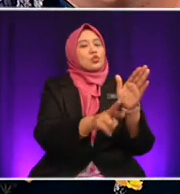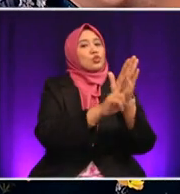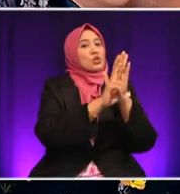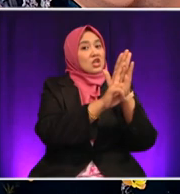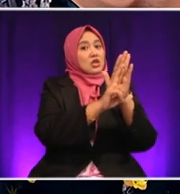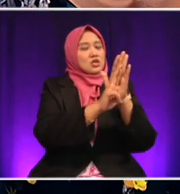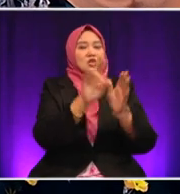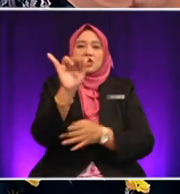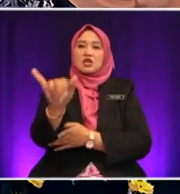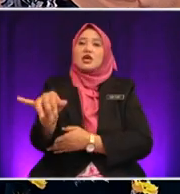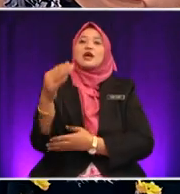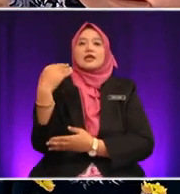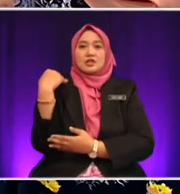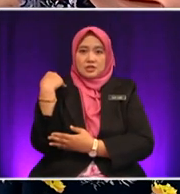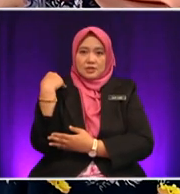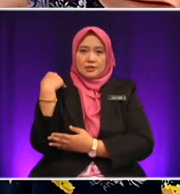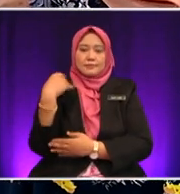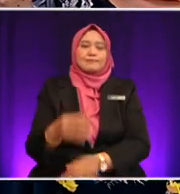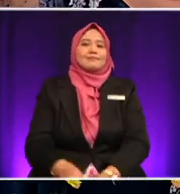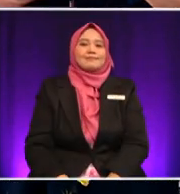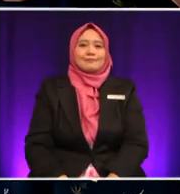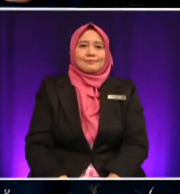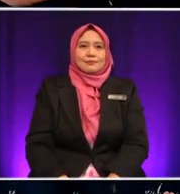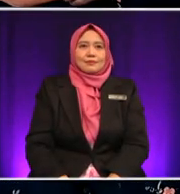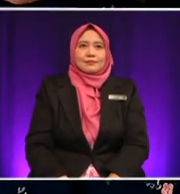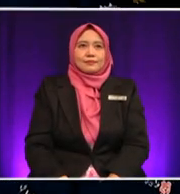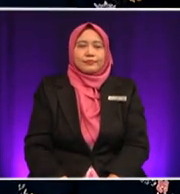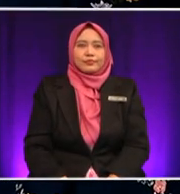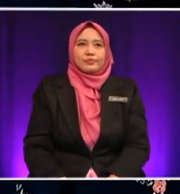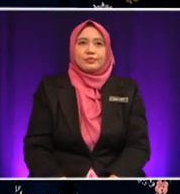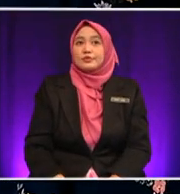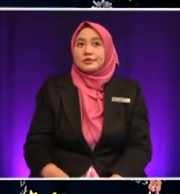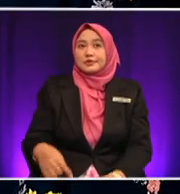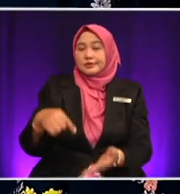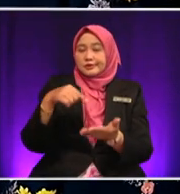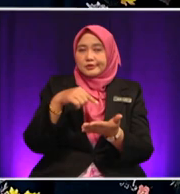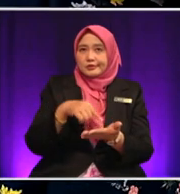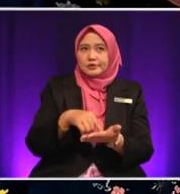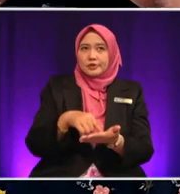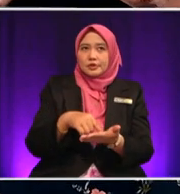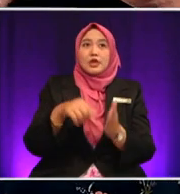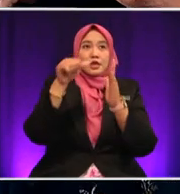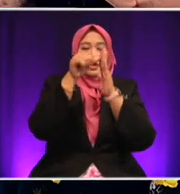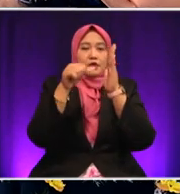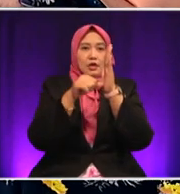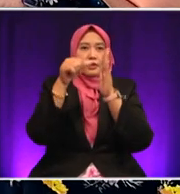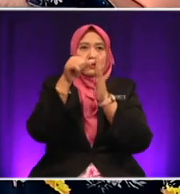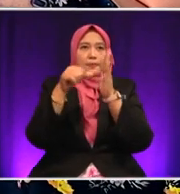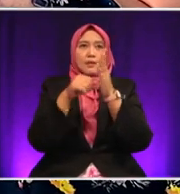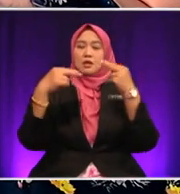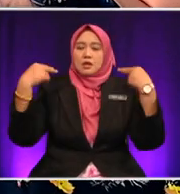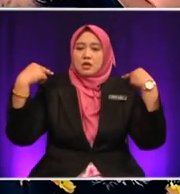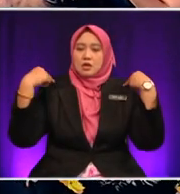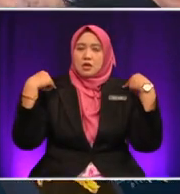seterusnya seorang seterusnya Oke ini mengenai akta hak cipta Oke Raja menunjukkan